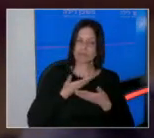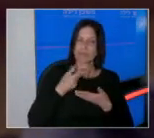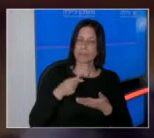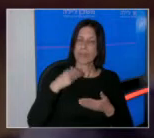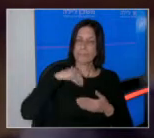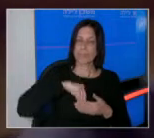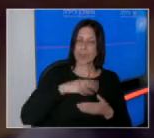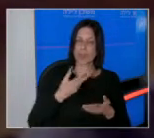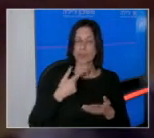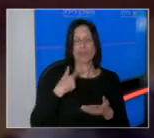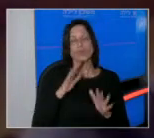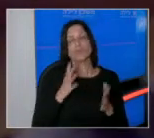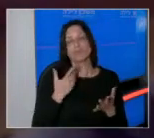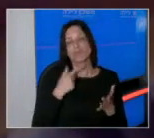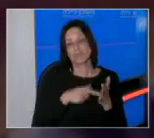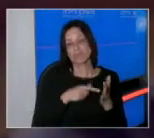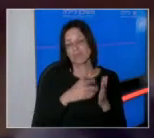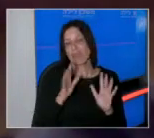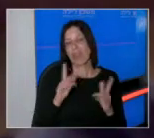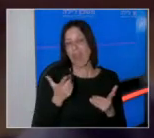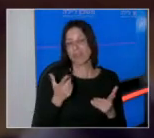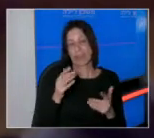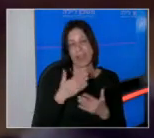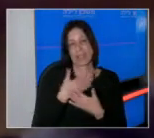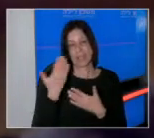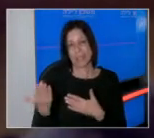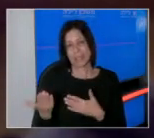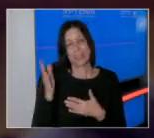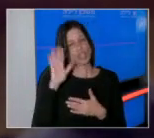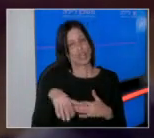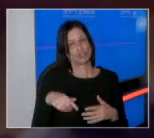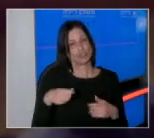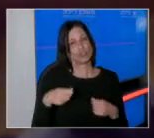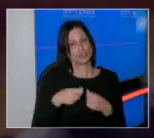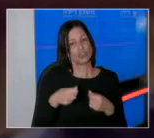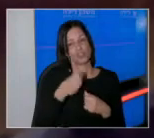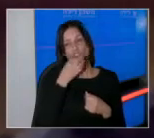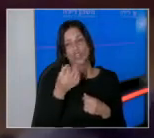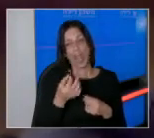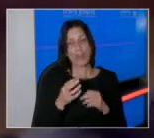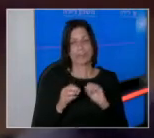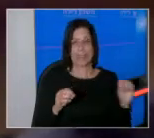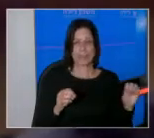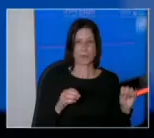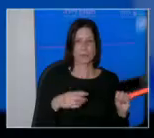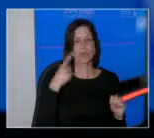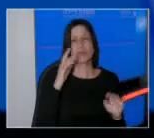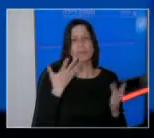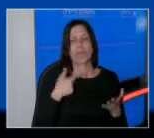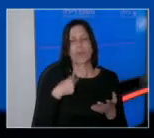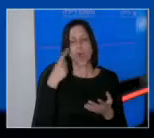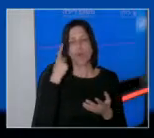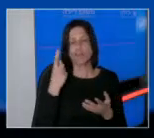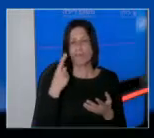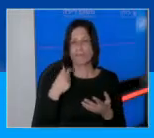אבל לאור התזה הזאת, למה לימין יש זיקה לשאלה המזרחית? זהו, אתה יודע מה אני חושב,